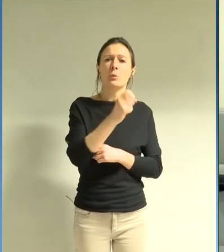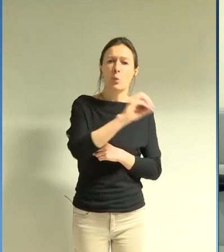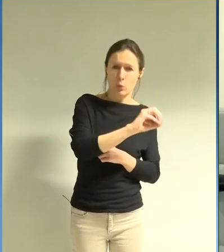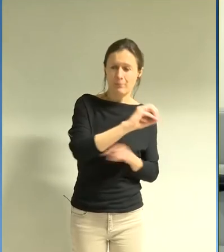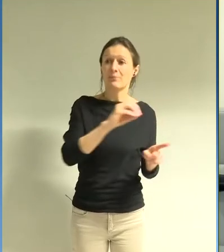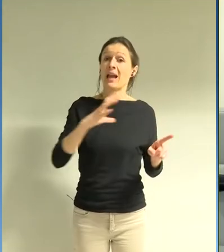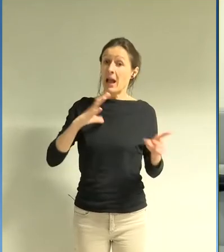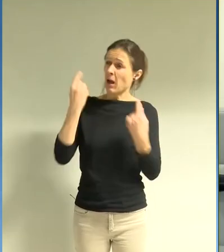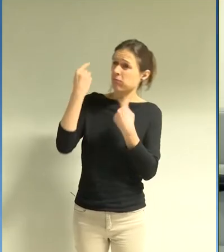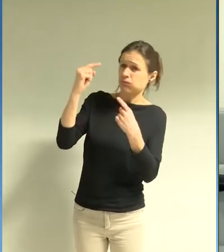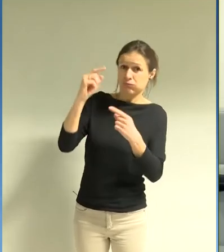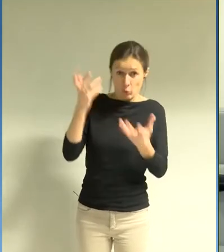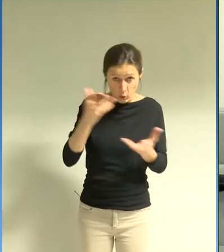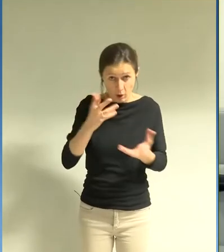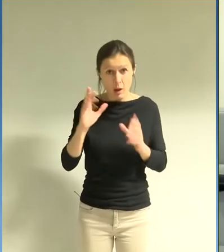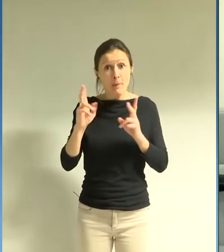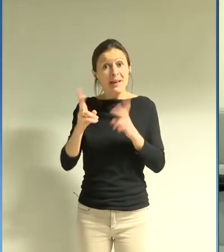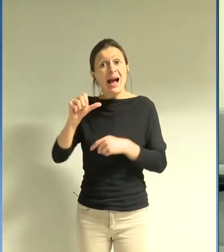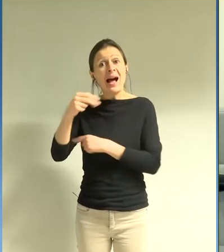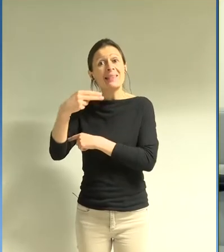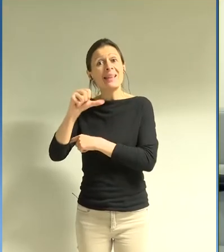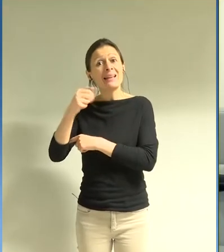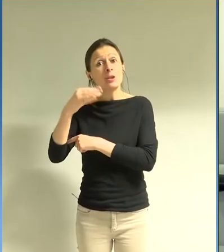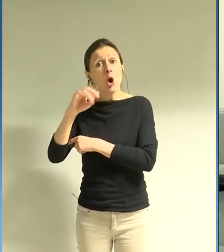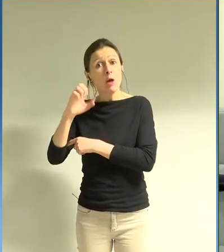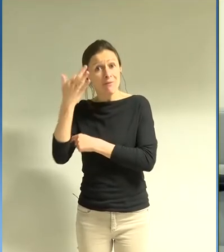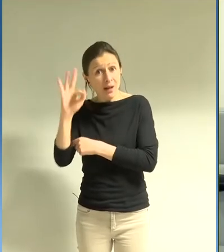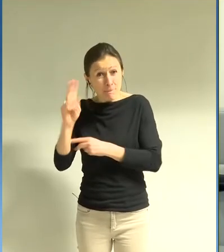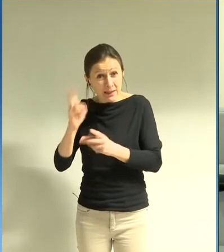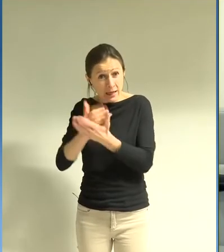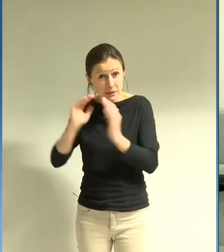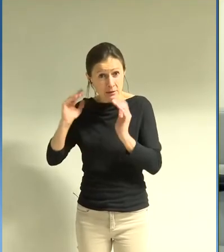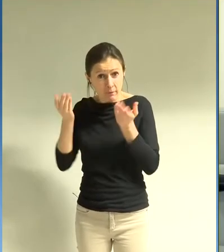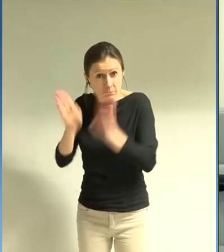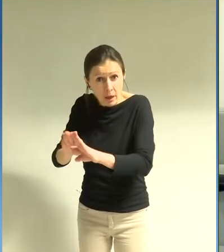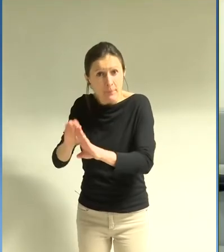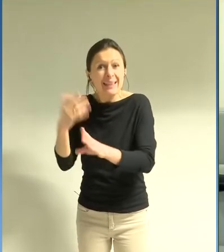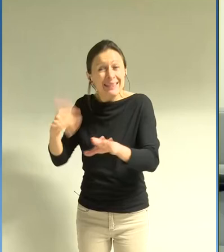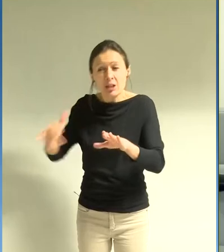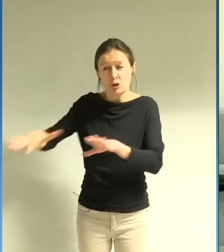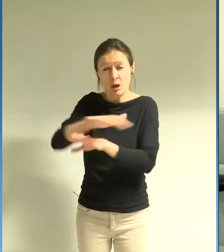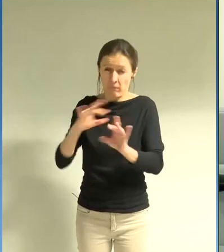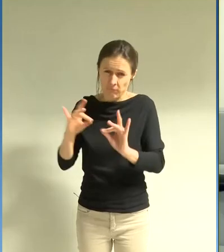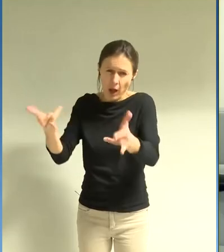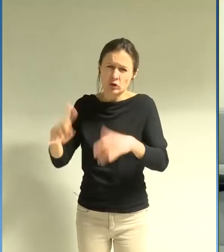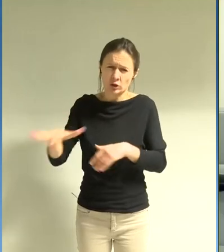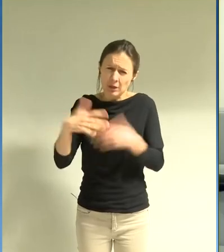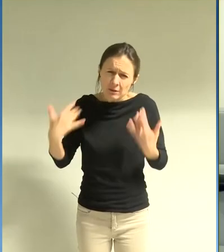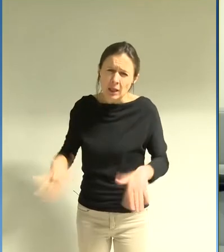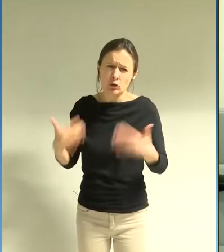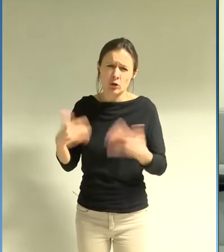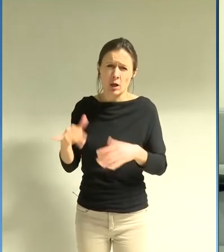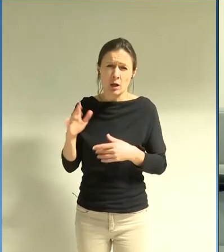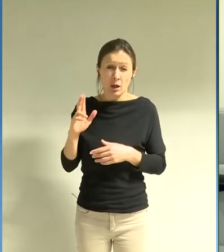de classes au sein de l'école anatole france qui viendrait encore plus pénalisées un quartier déjà très fragilisés socialement et dans lequel l'école